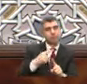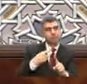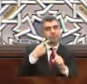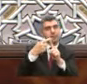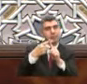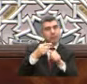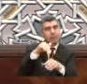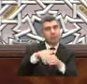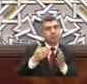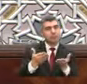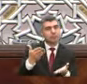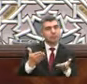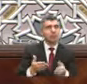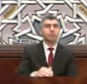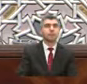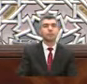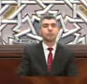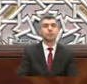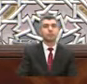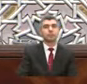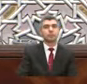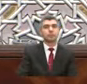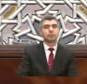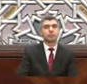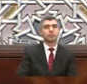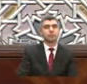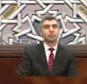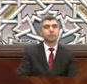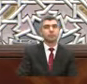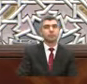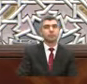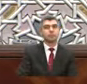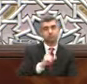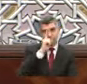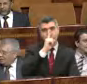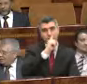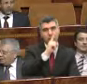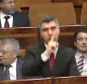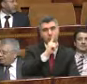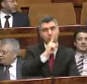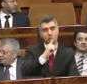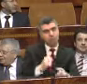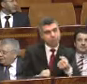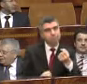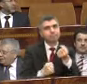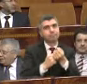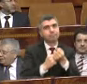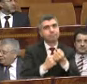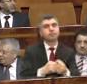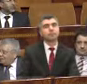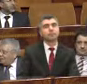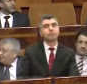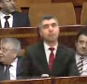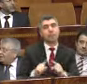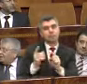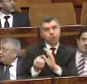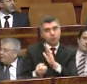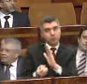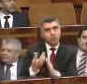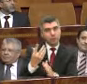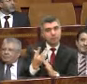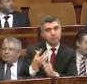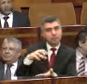للوحدة والتعادلية، تفضل سيد نائب. بالتوفيق سيد الوزير. وفي انتظار إحداث جامعة